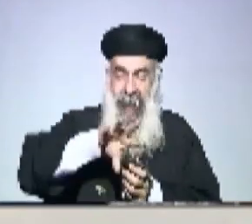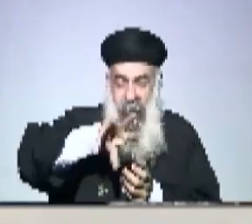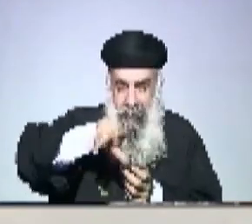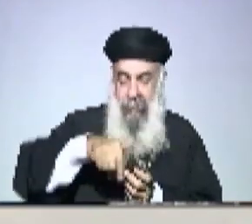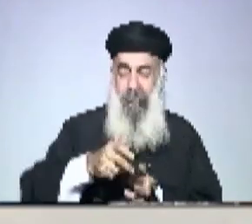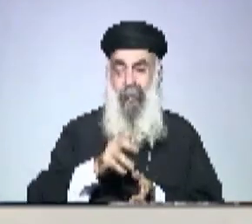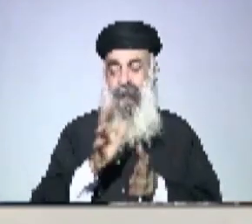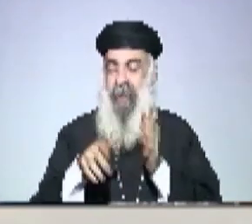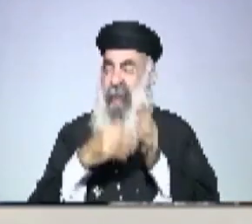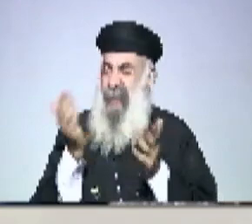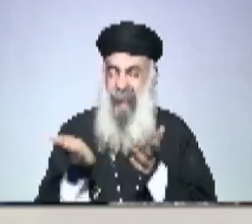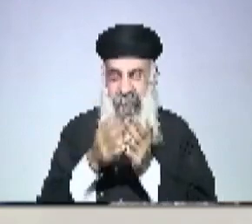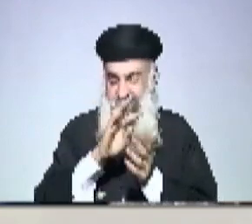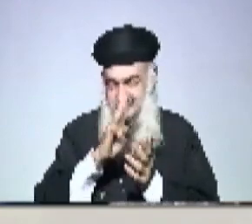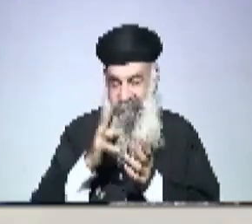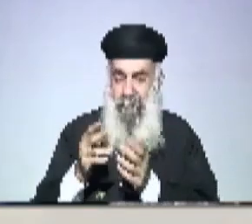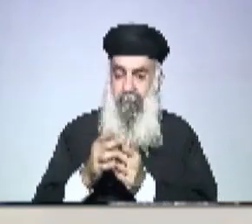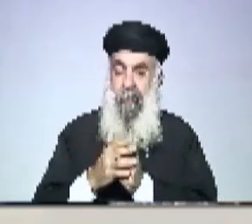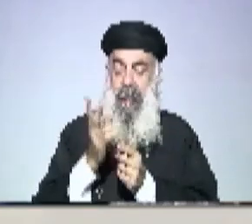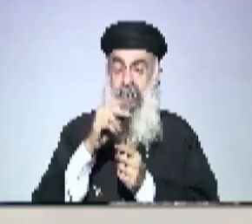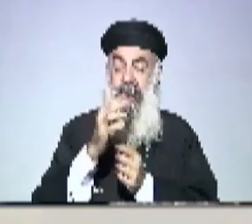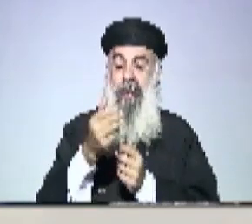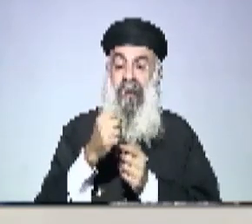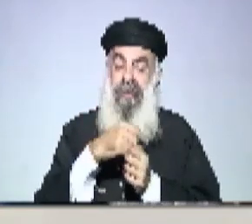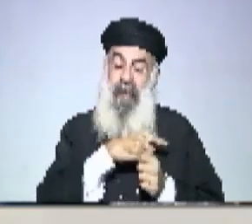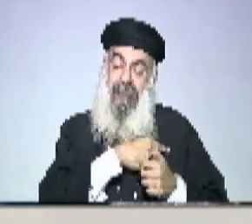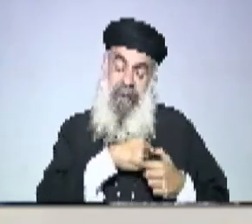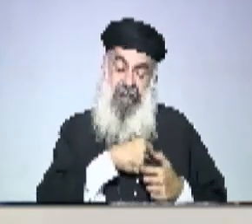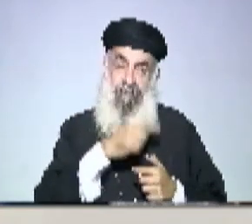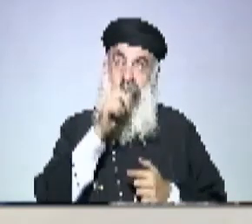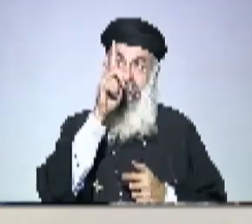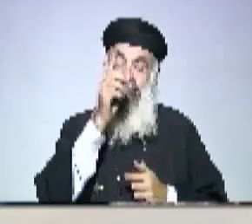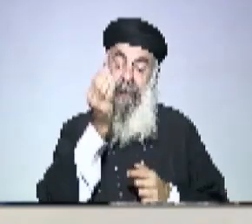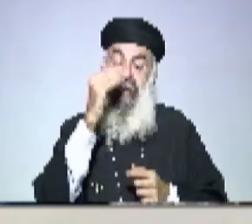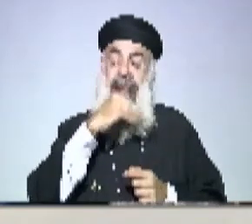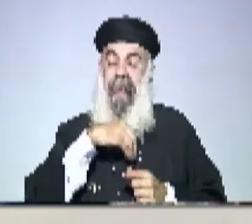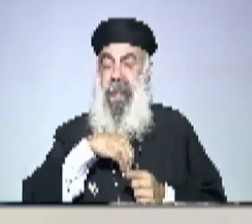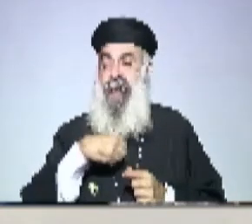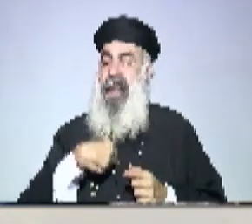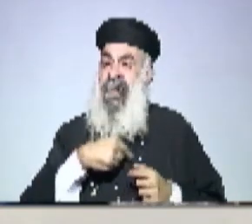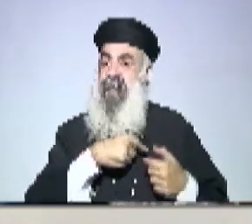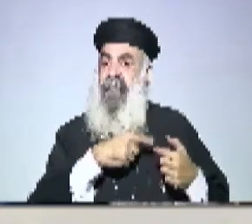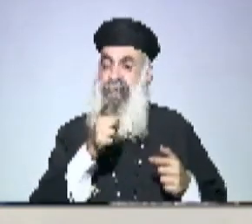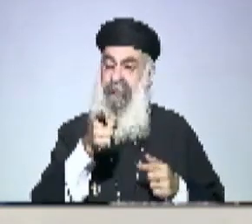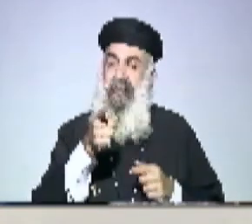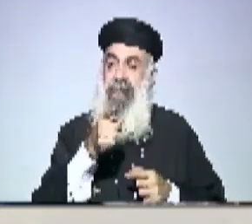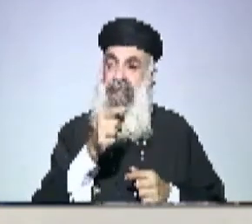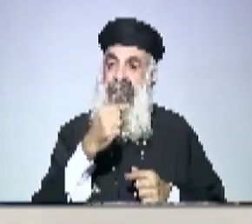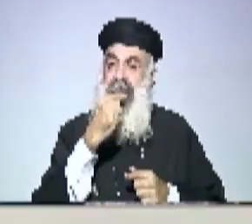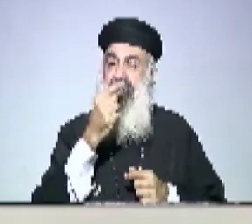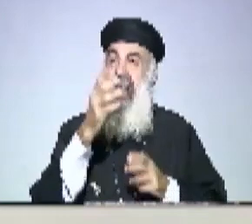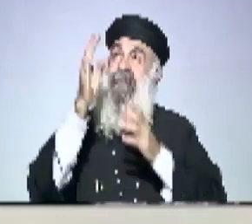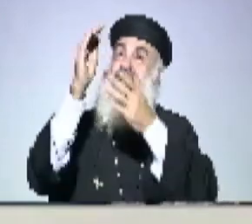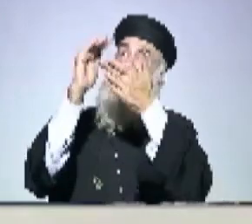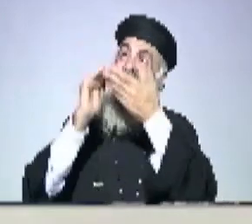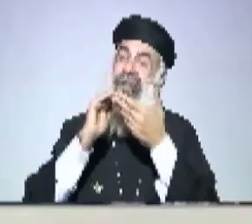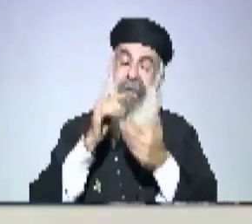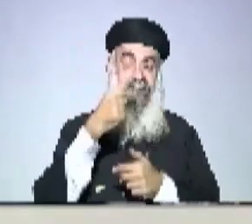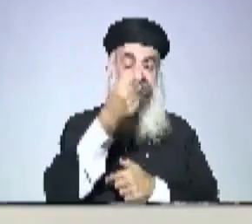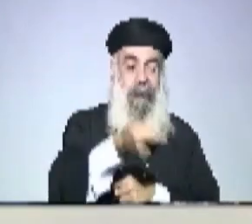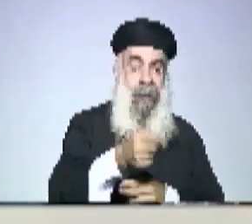غير مشروعه واتخذ اسم الهي باطلا يعني كاني بستعبط على